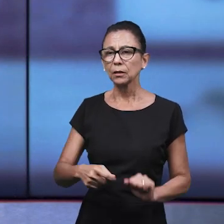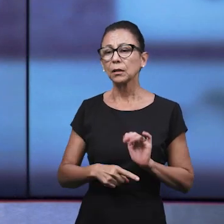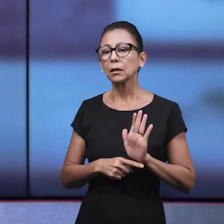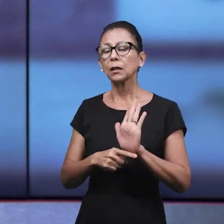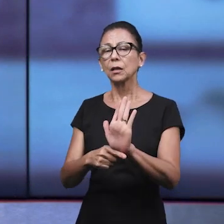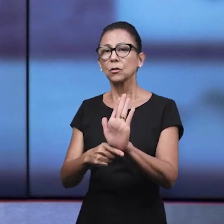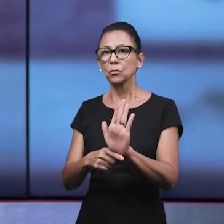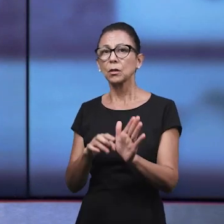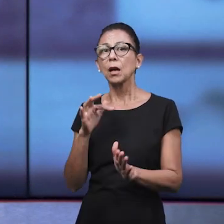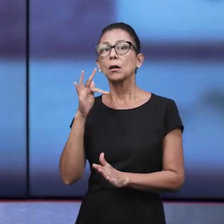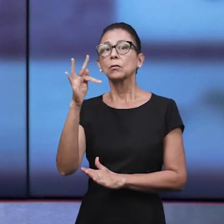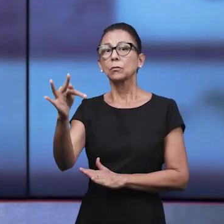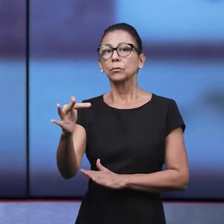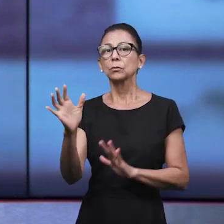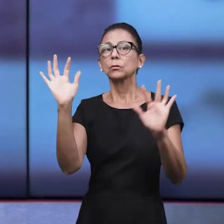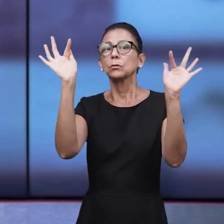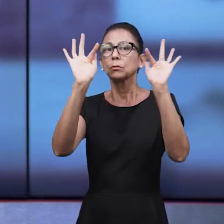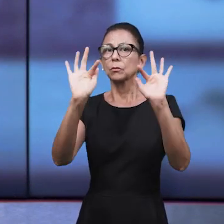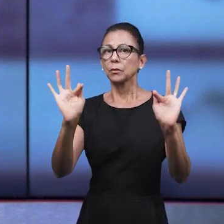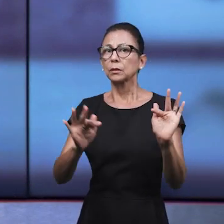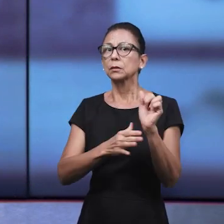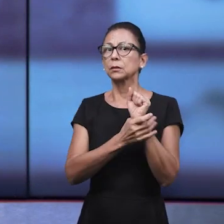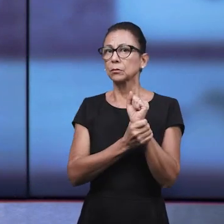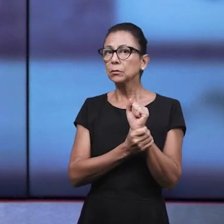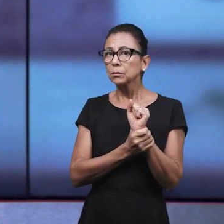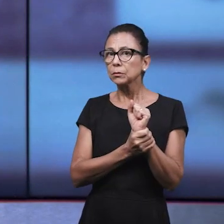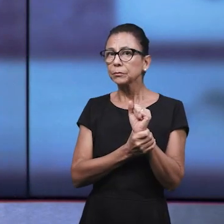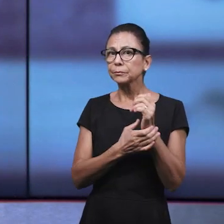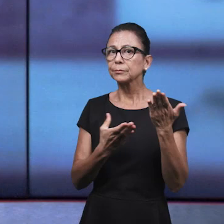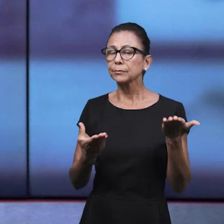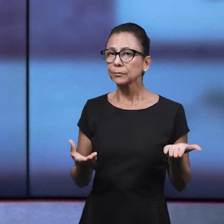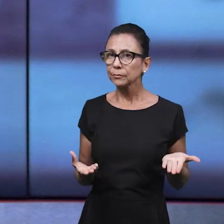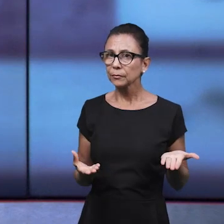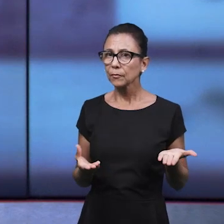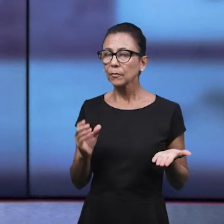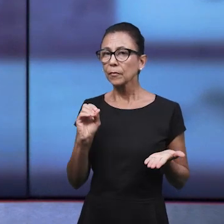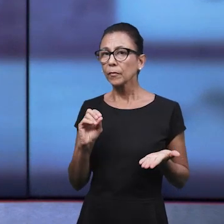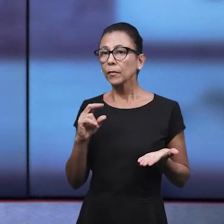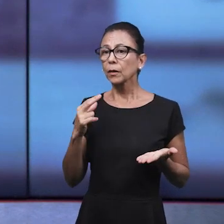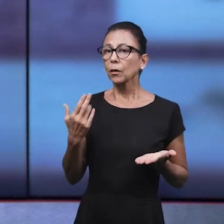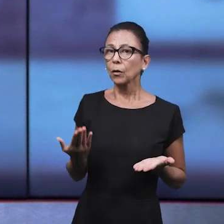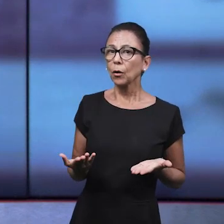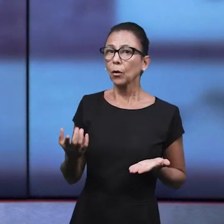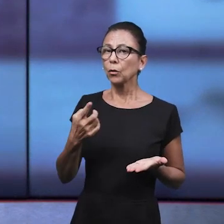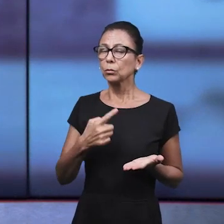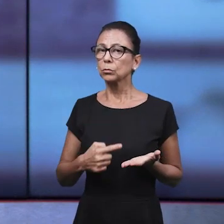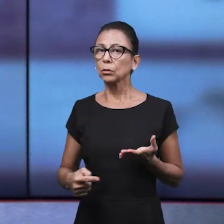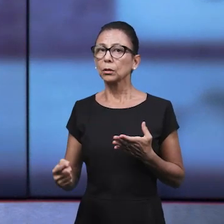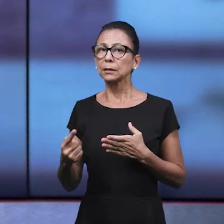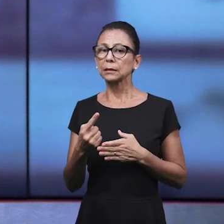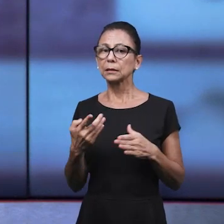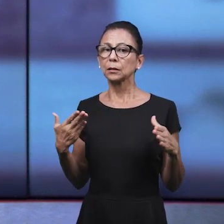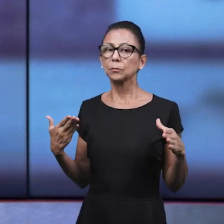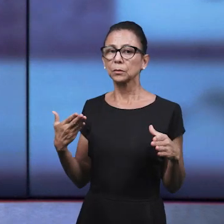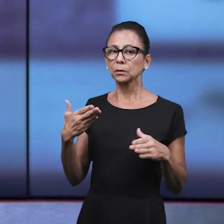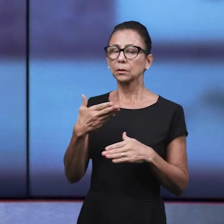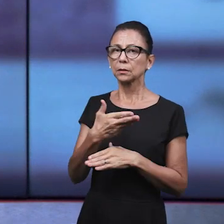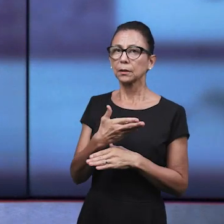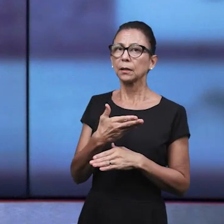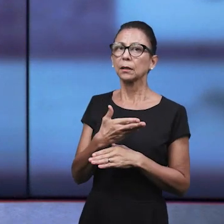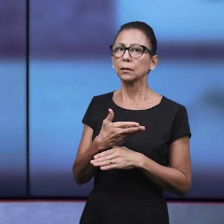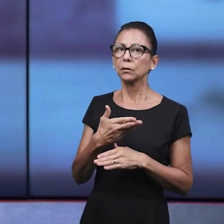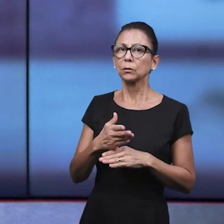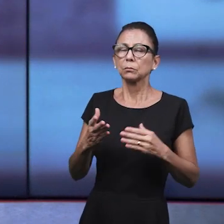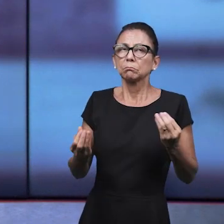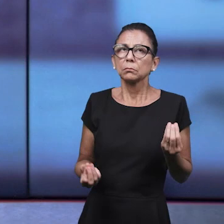Et quand nous faisons attention à ce qu'ils font, cela va va